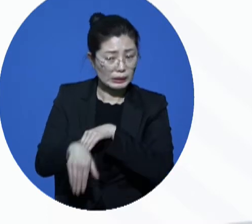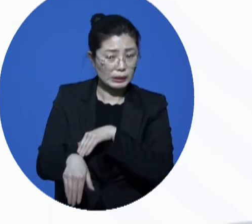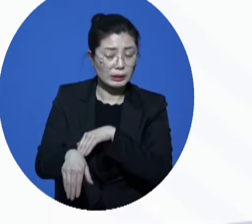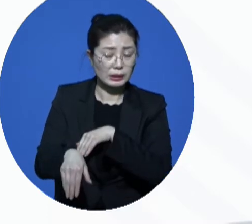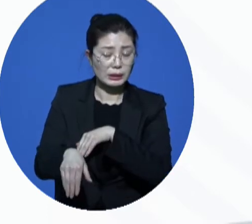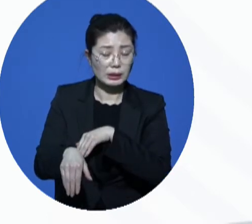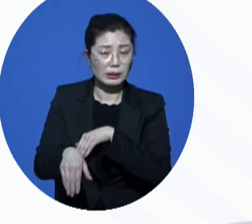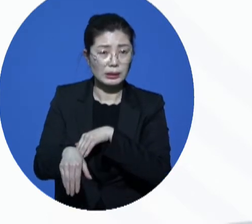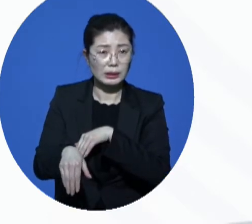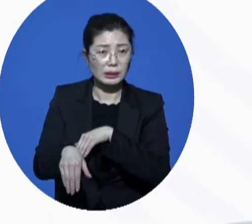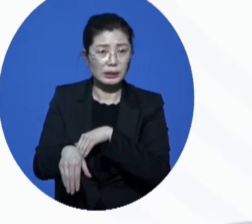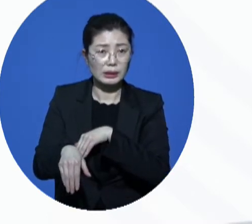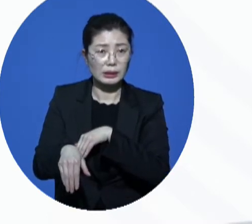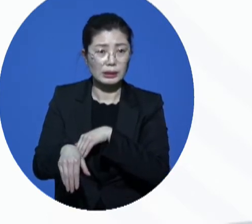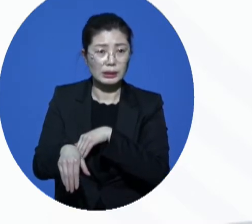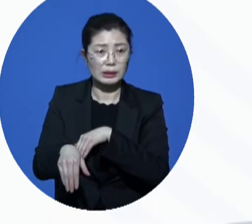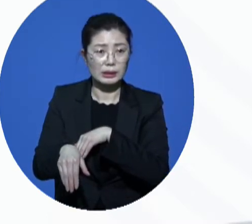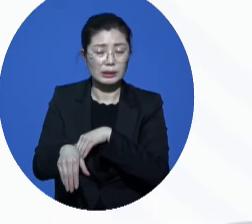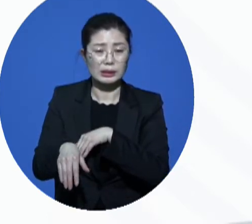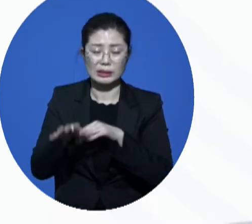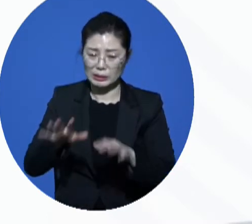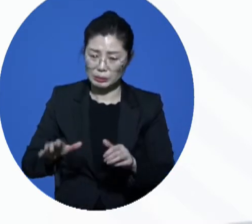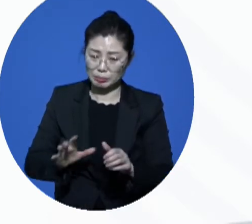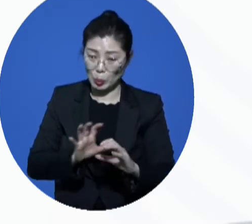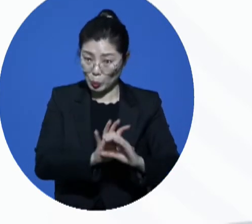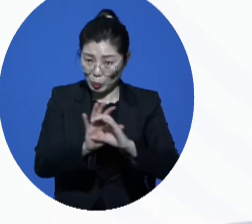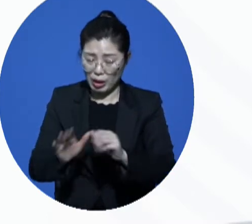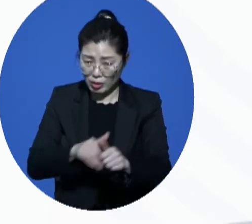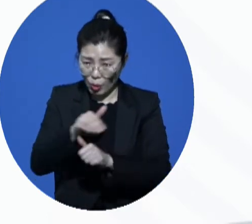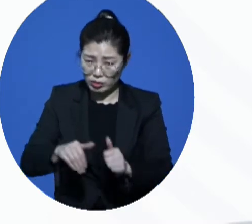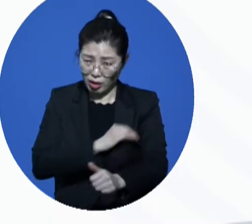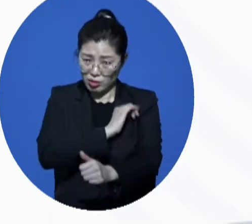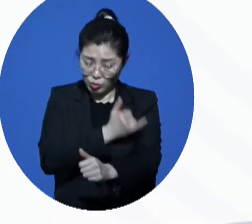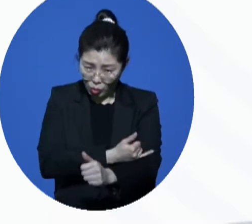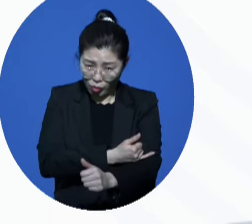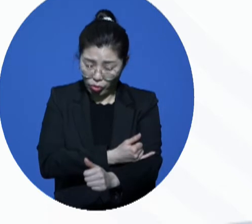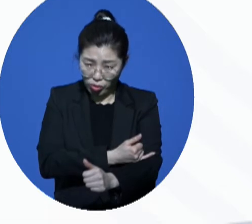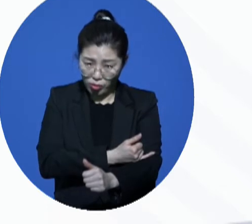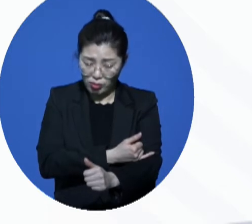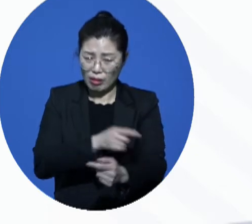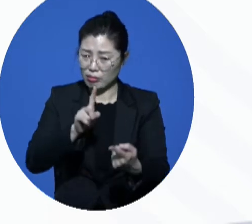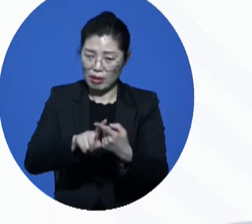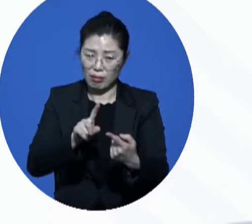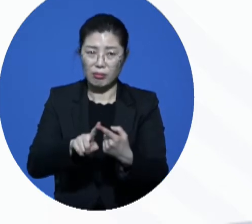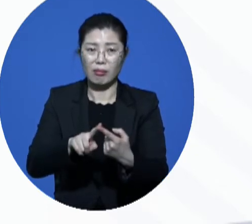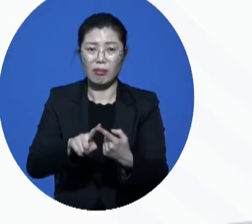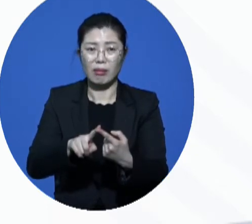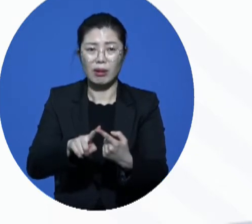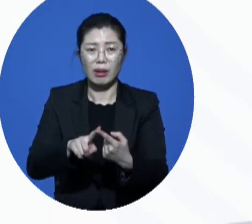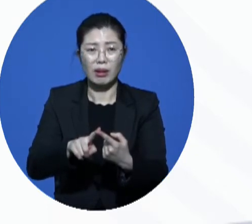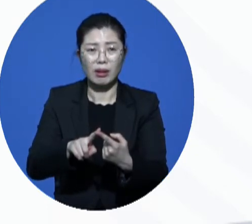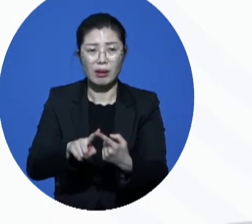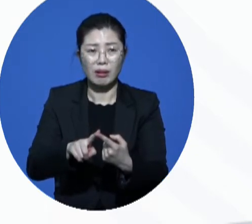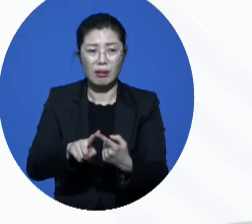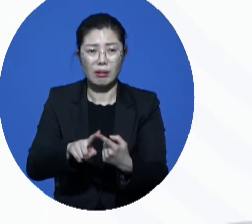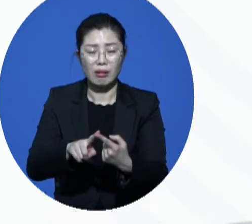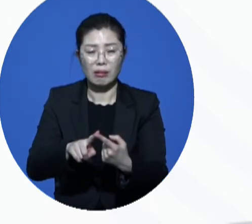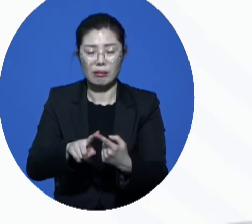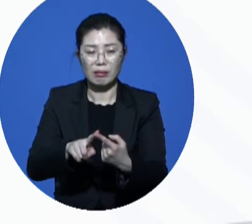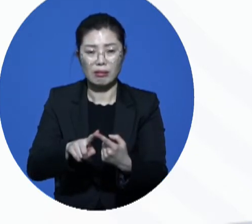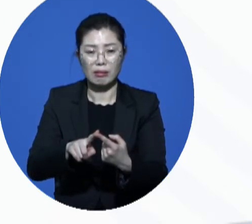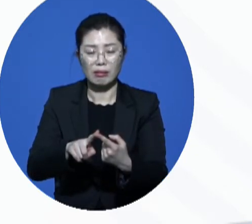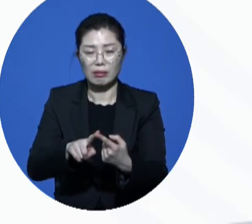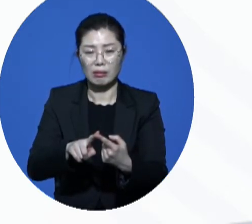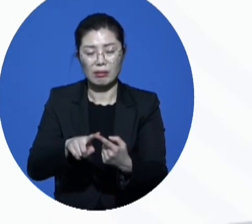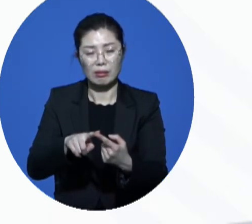정책으로서 팬데믹 상황에서 장애인의 어떤 인권이라든지 위험도는 더 높아질 수밖에 없게 되는 것이죠. 그렇기